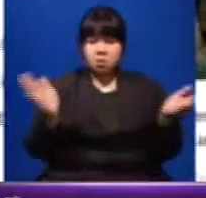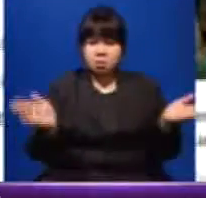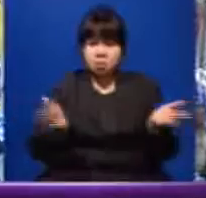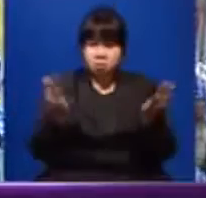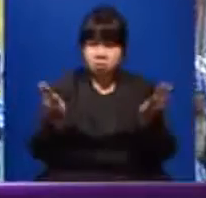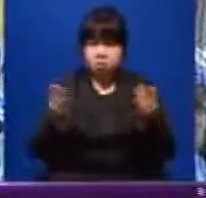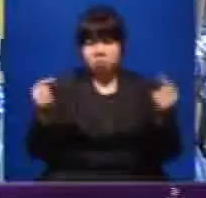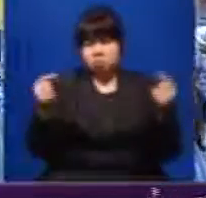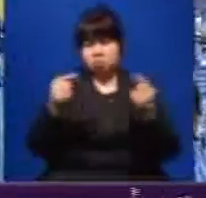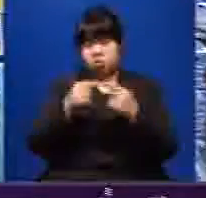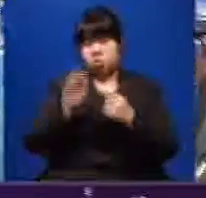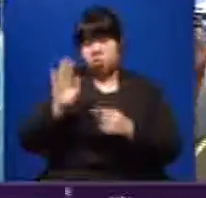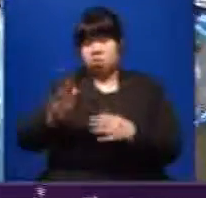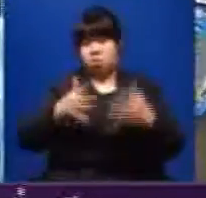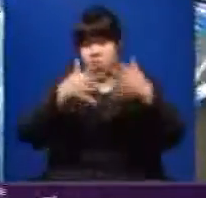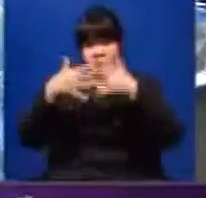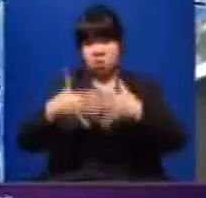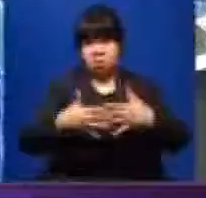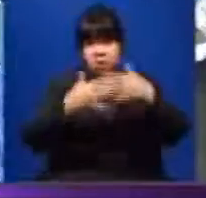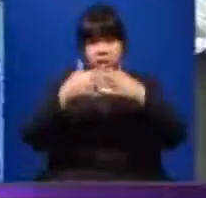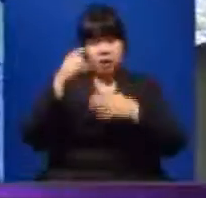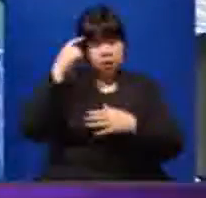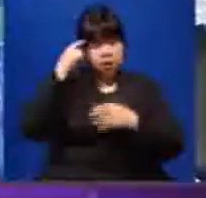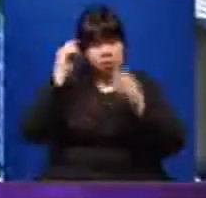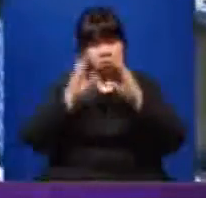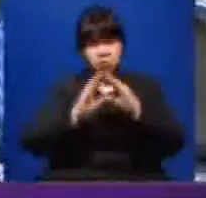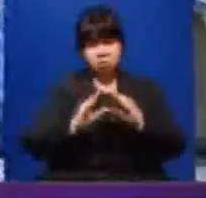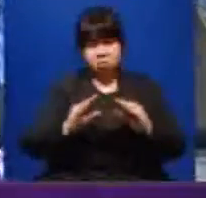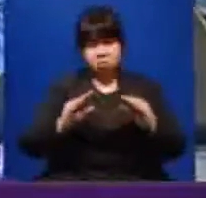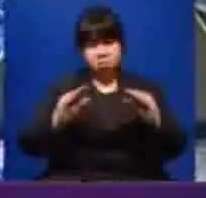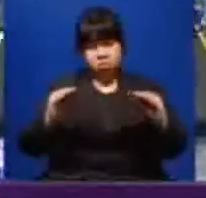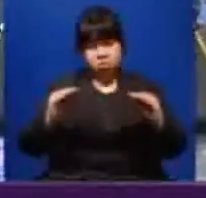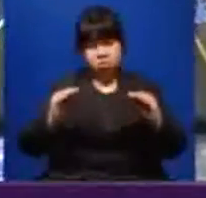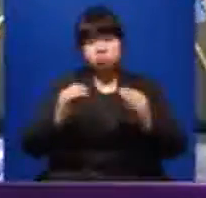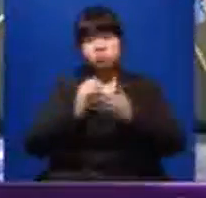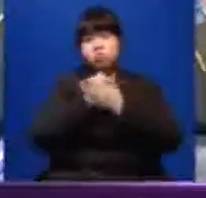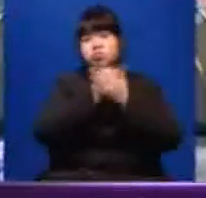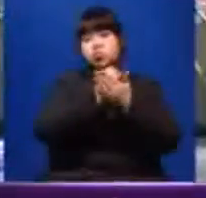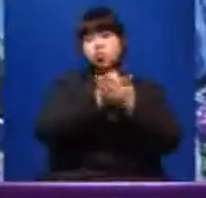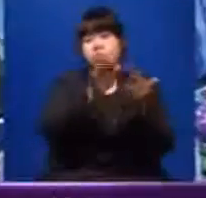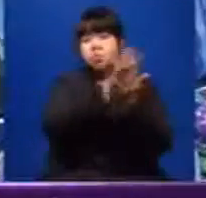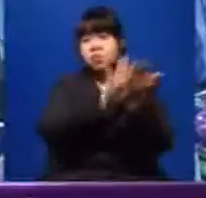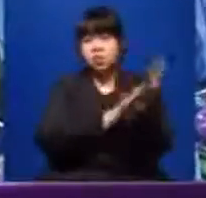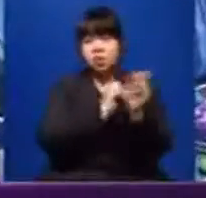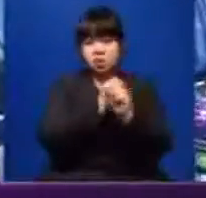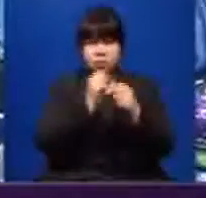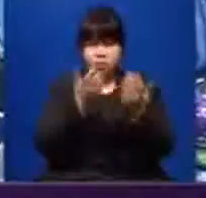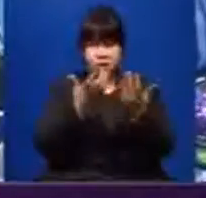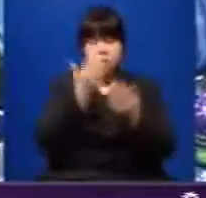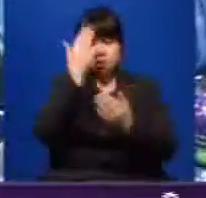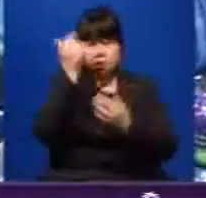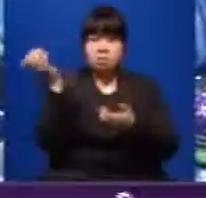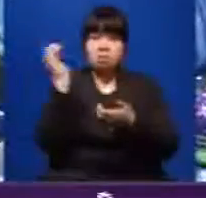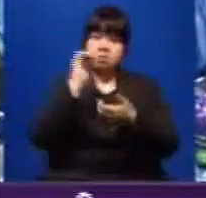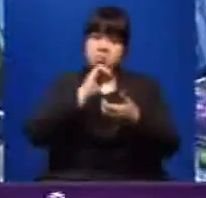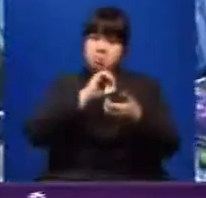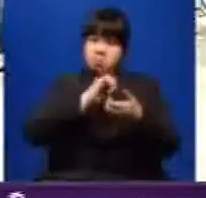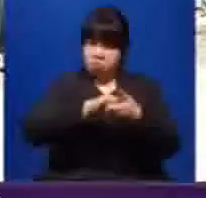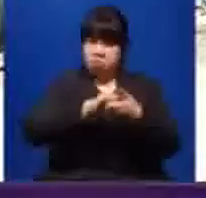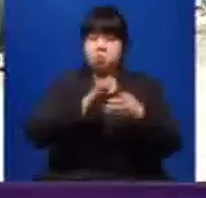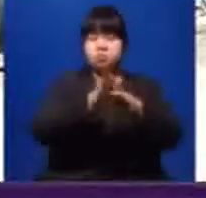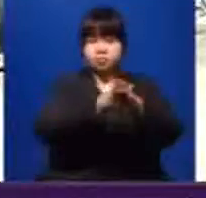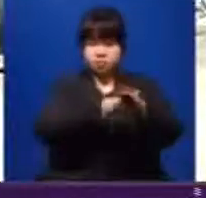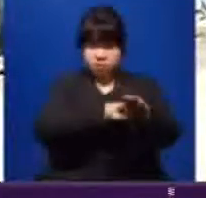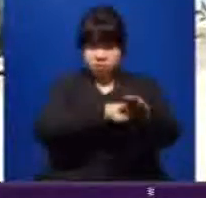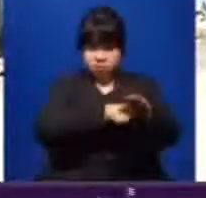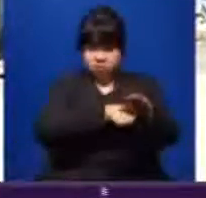เถียงในวอชิงตันว่าจะช่วยบรรเทาความตึงเครียดในประเทศไทยได้อย่างไรในฐานะที่เป็นประเทศพันธมิตรอย่างยาวนานแล้ว